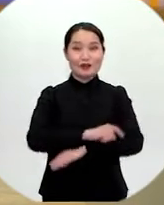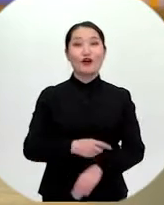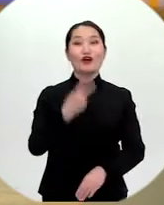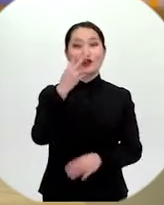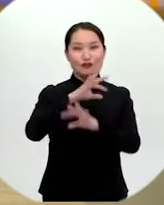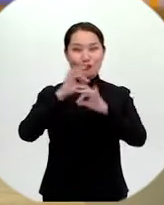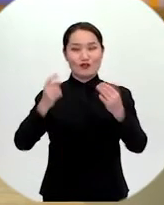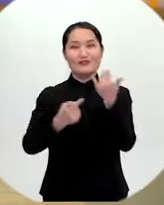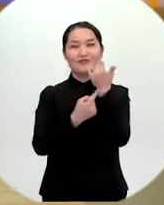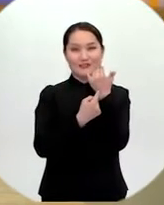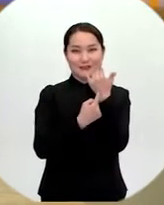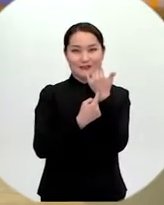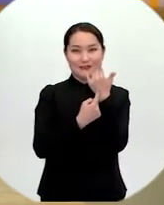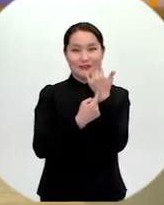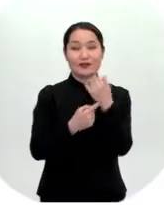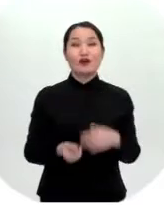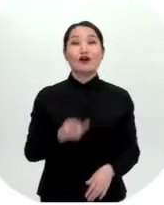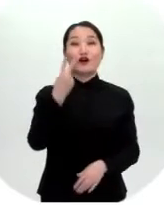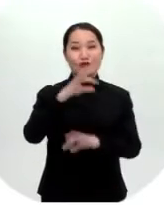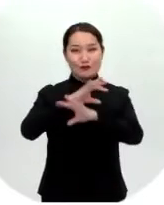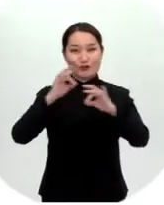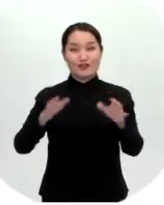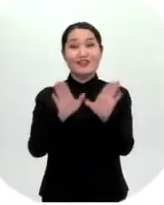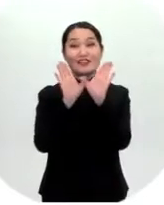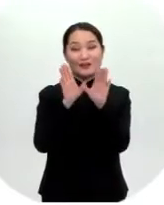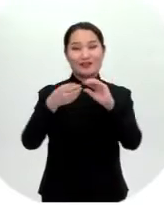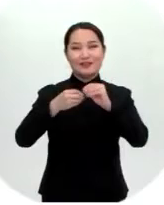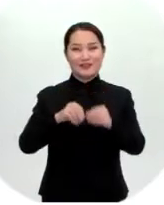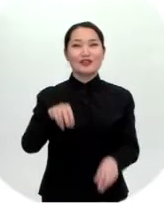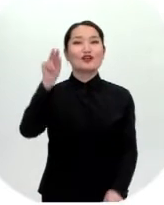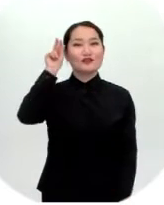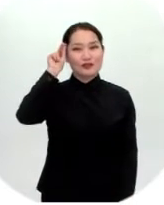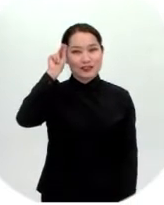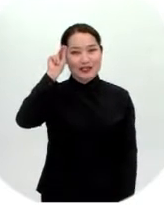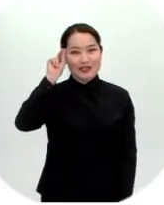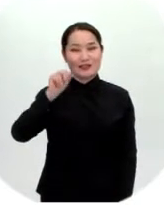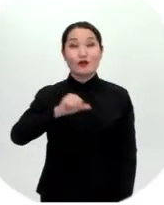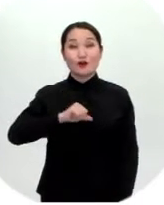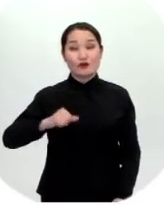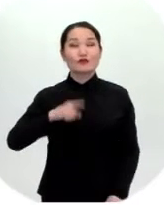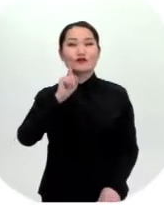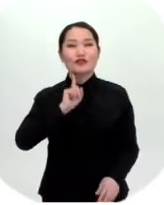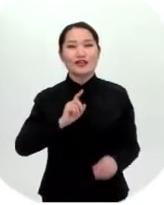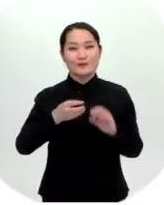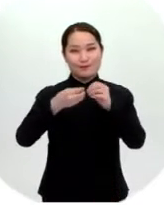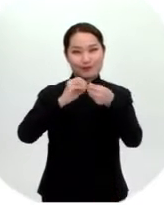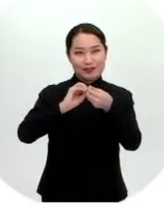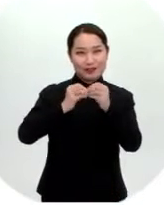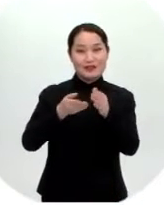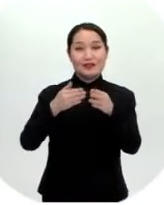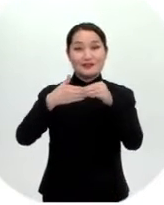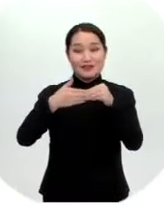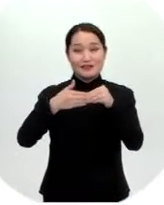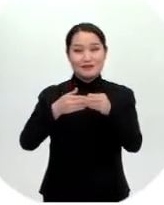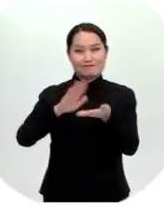За ингээд өнөөдрийн хичээлээр хоёр төрлийн цэцгийг хоёр төрлийн ирвэл хийтэй бүгдээр хийгээд ингээд